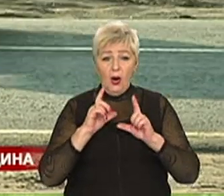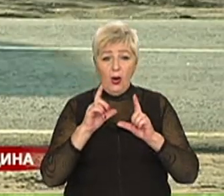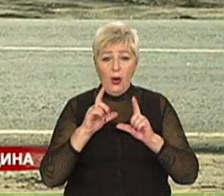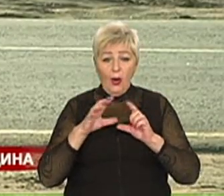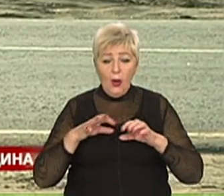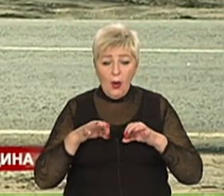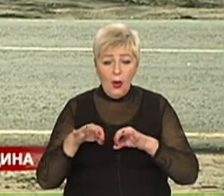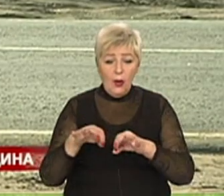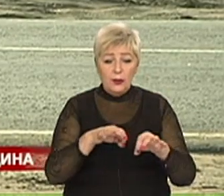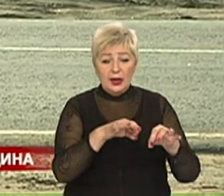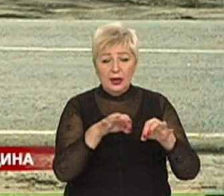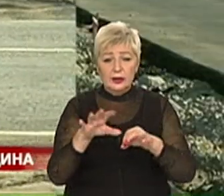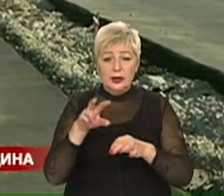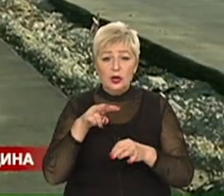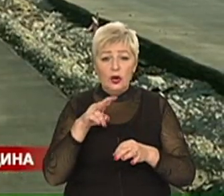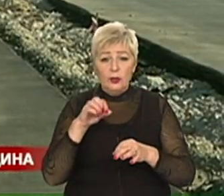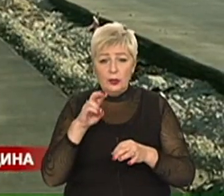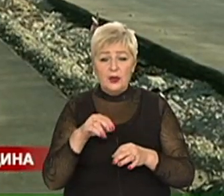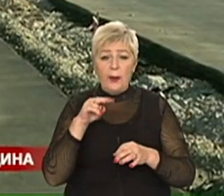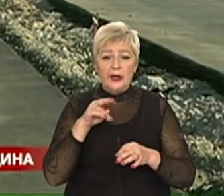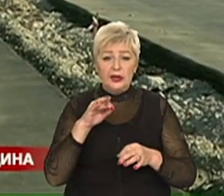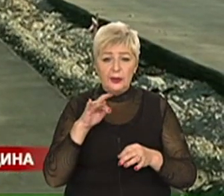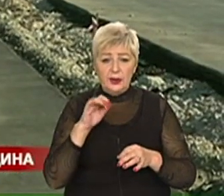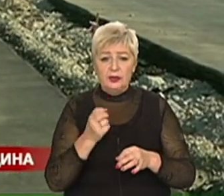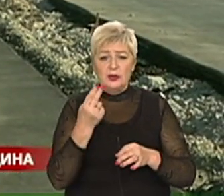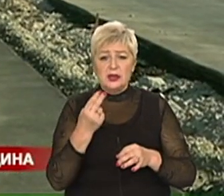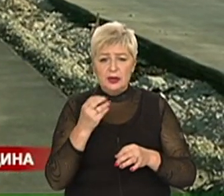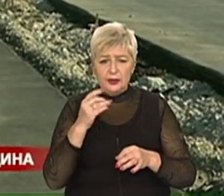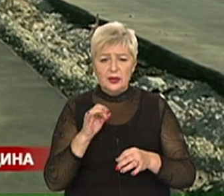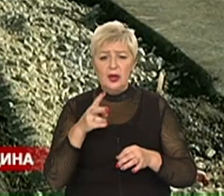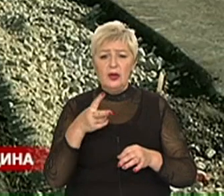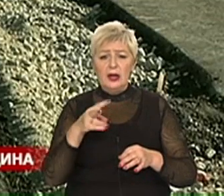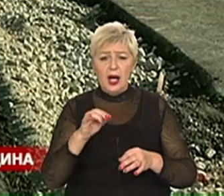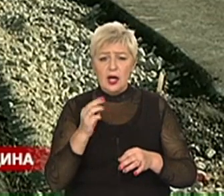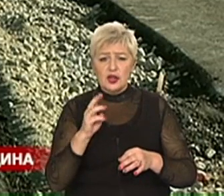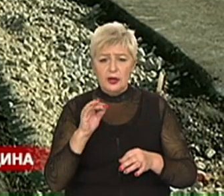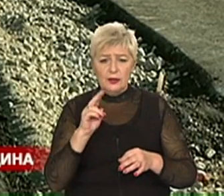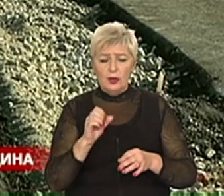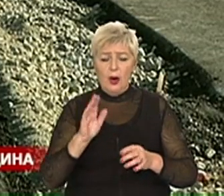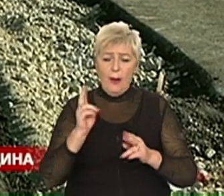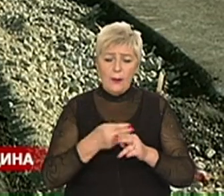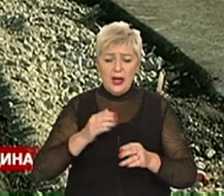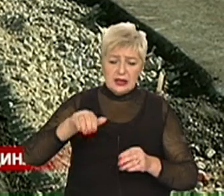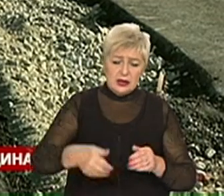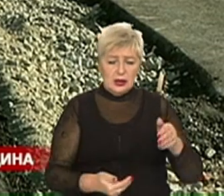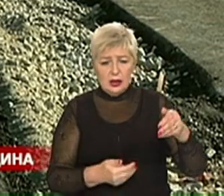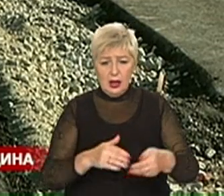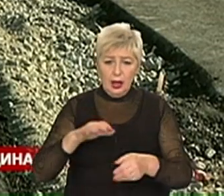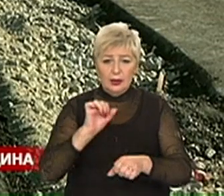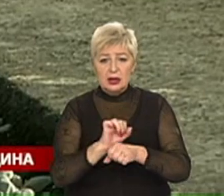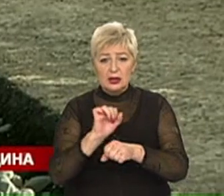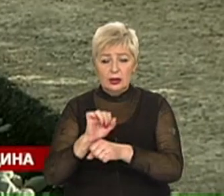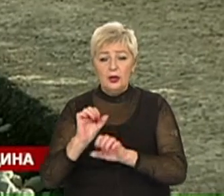Об'їхати Лобойківку, Петриківку, Могилів, Царичанку та Ляшківку без ям та заторів можна